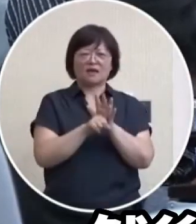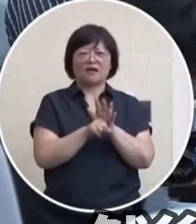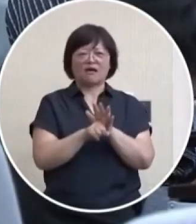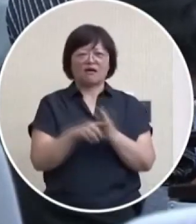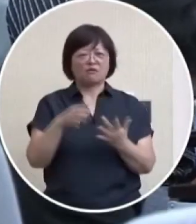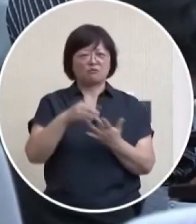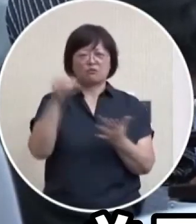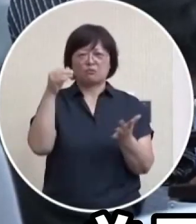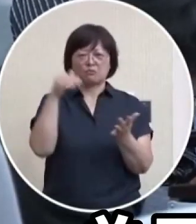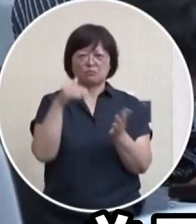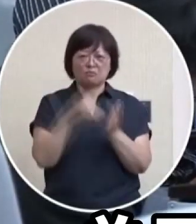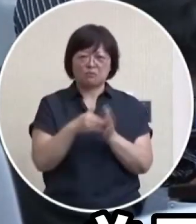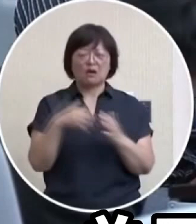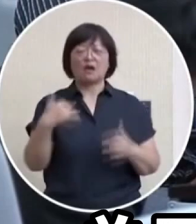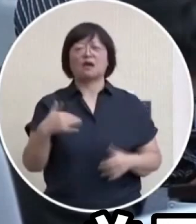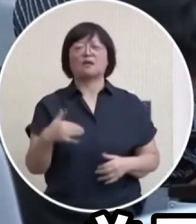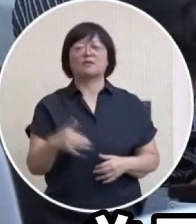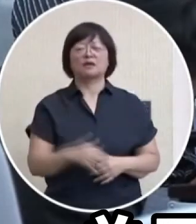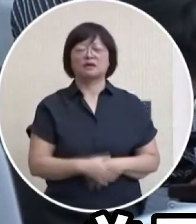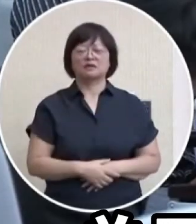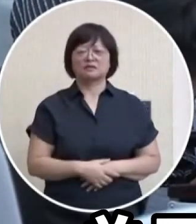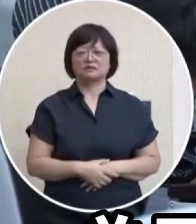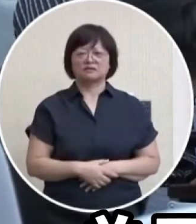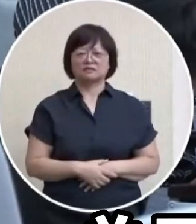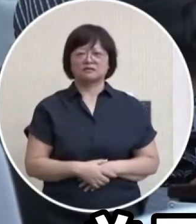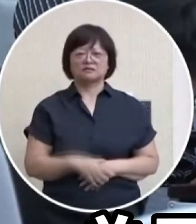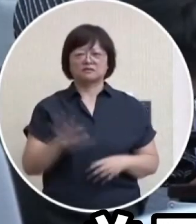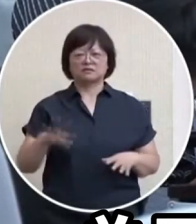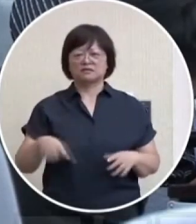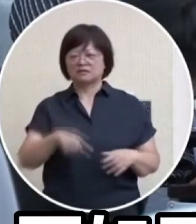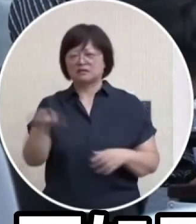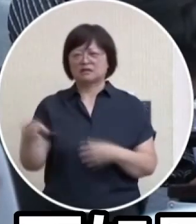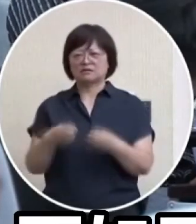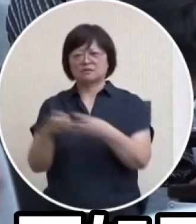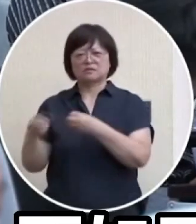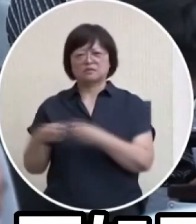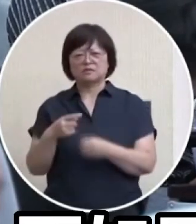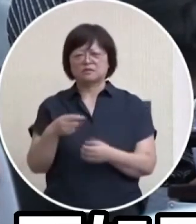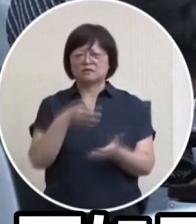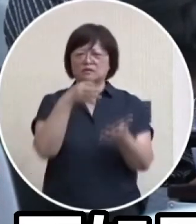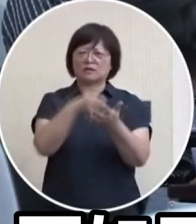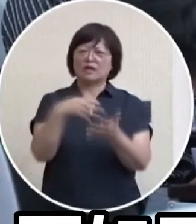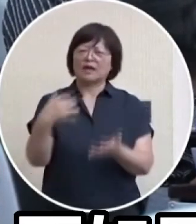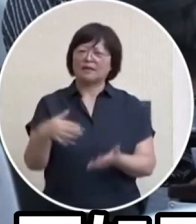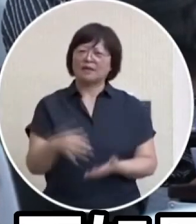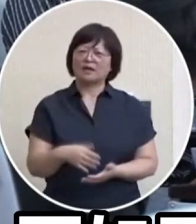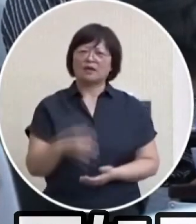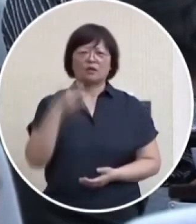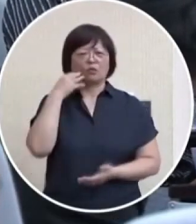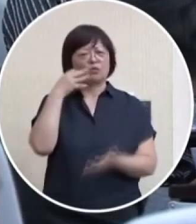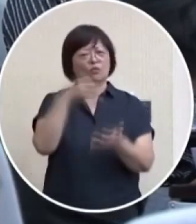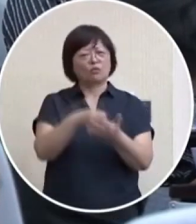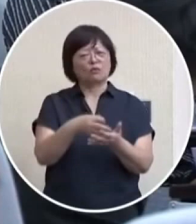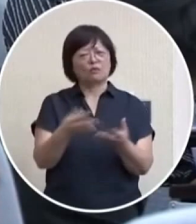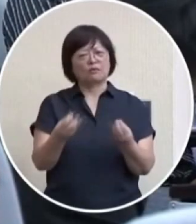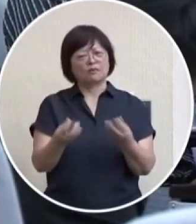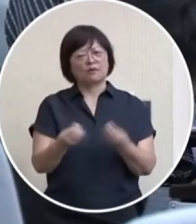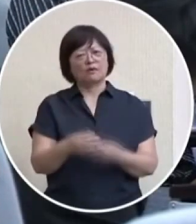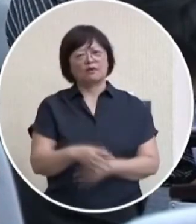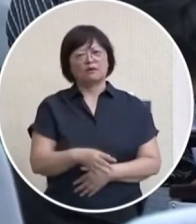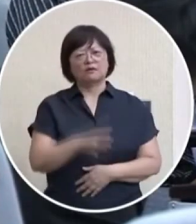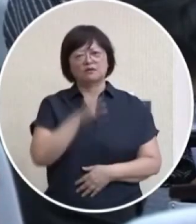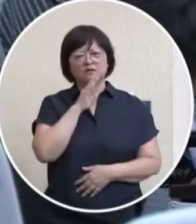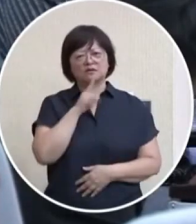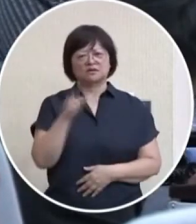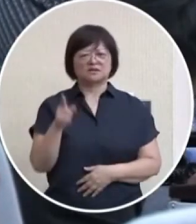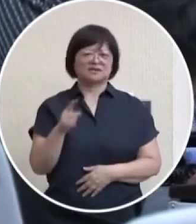为了达成整合而没有去登记？而如果没有去登记的话，会不会被怀疑是搓